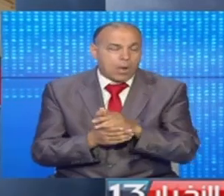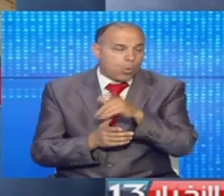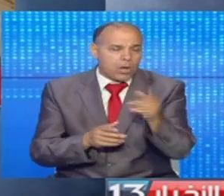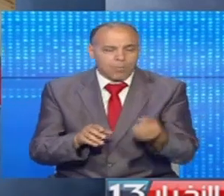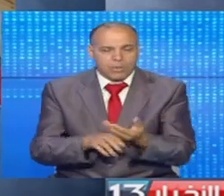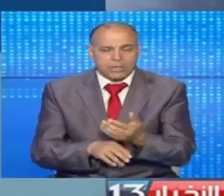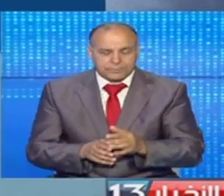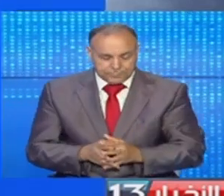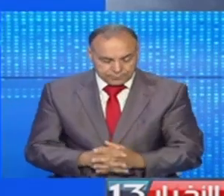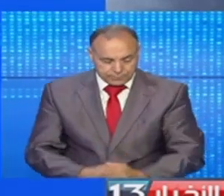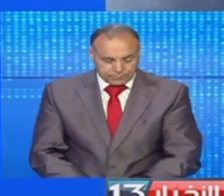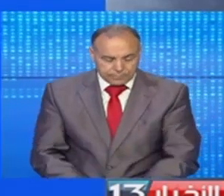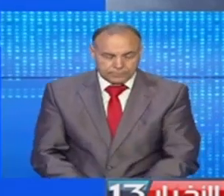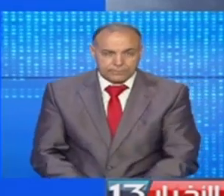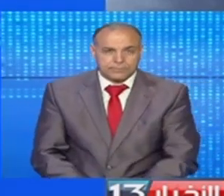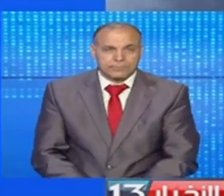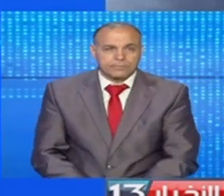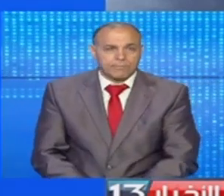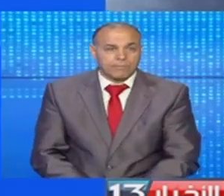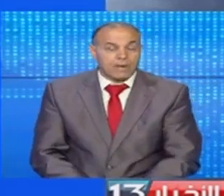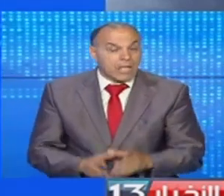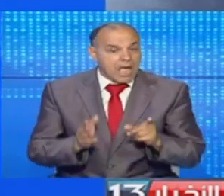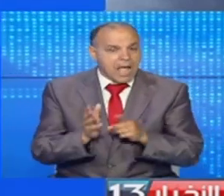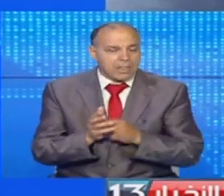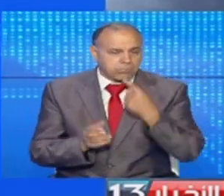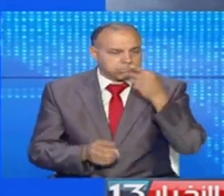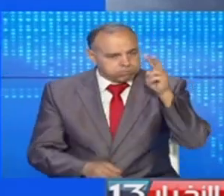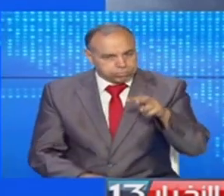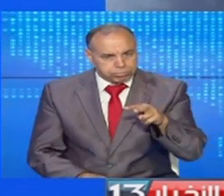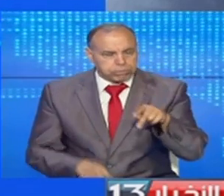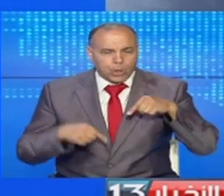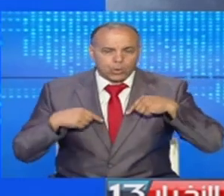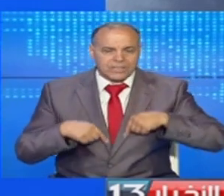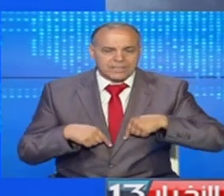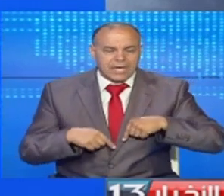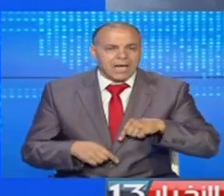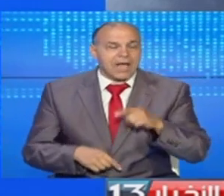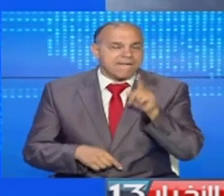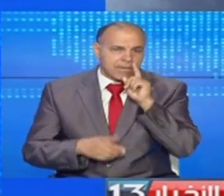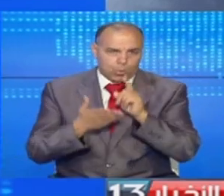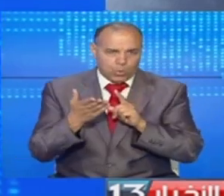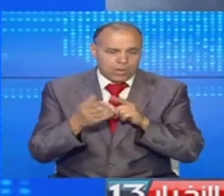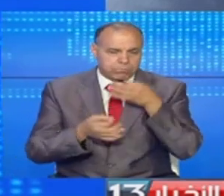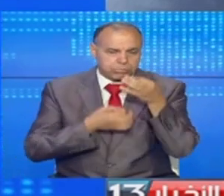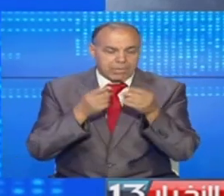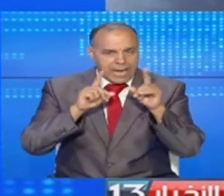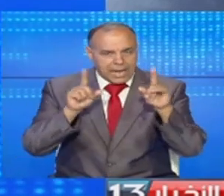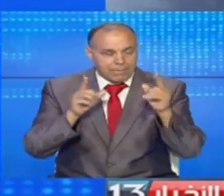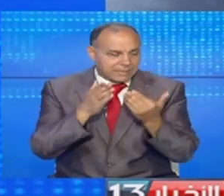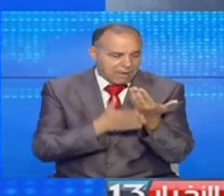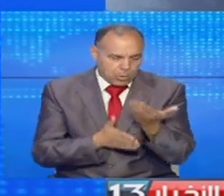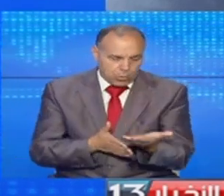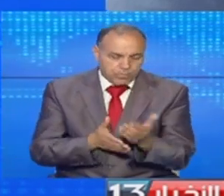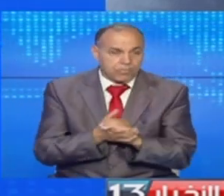هذه المعلومات. وقد أكدت الناطقة الرسمية باسم الحكومة أسماء السحيري في تصريح إعلامي صباح